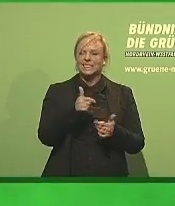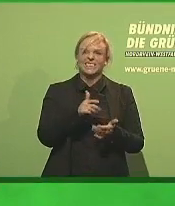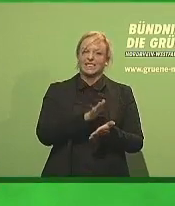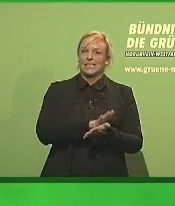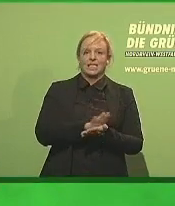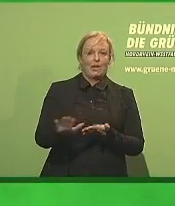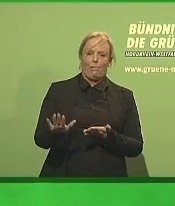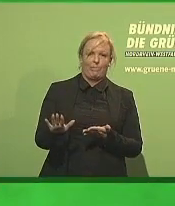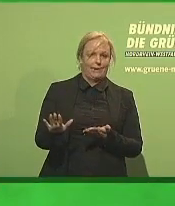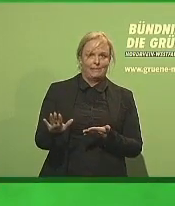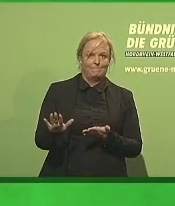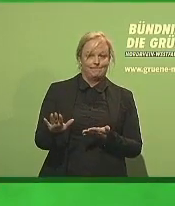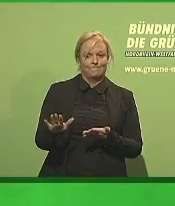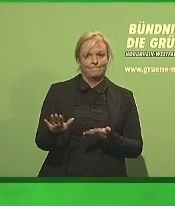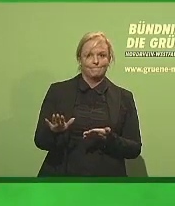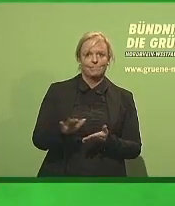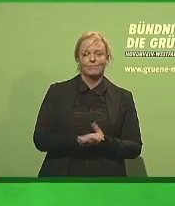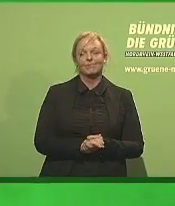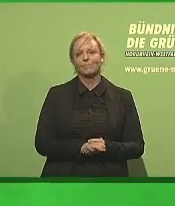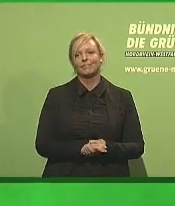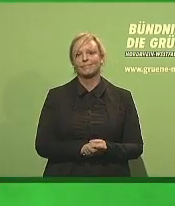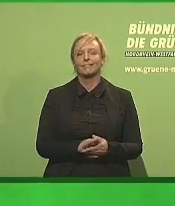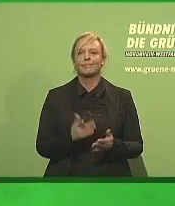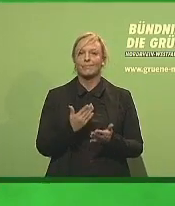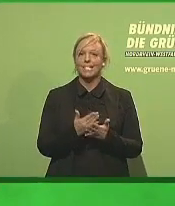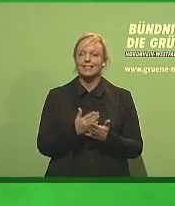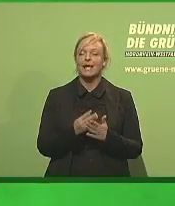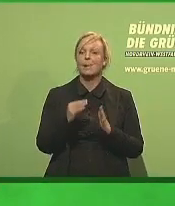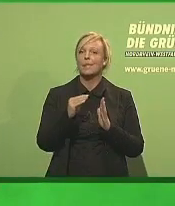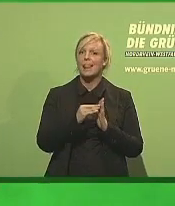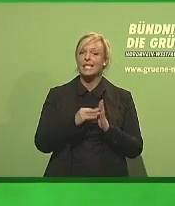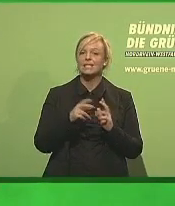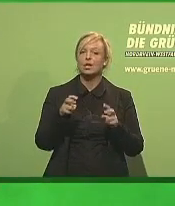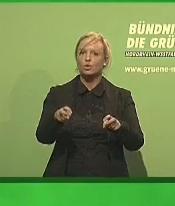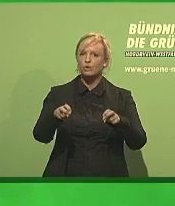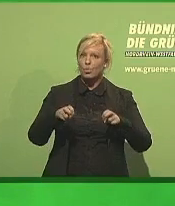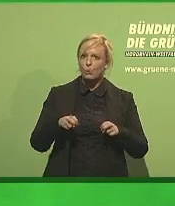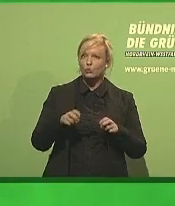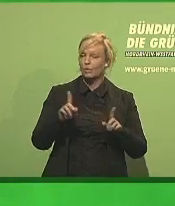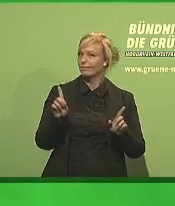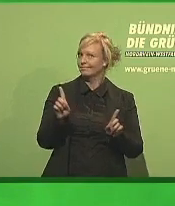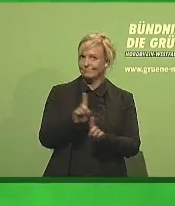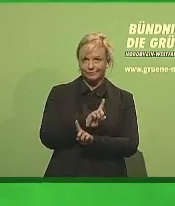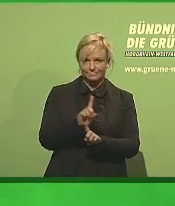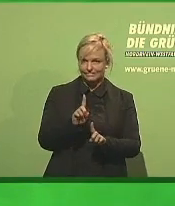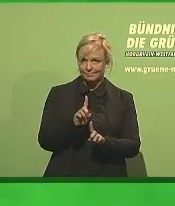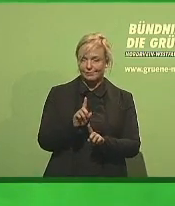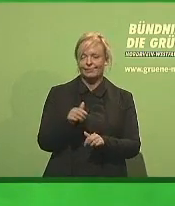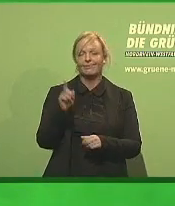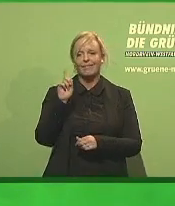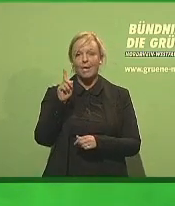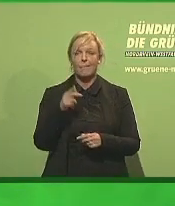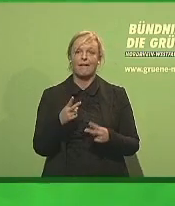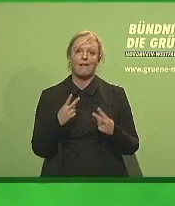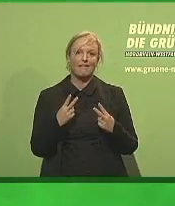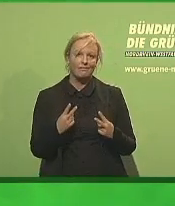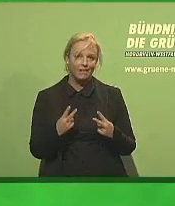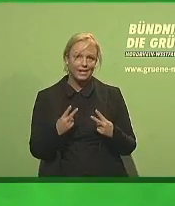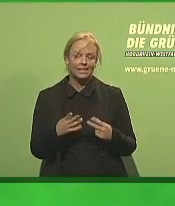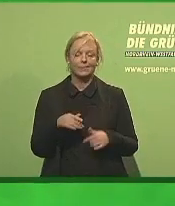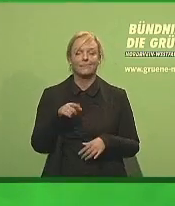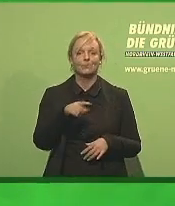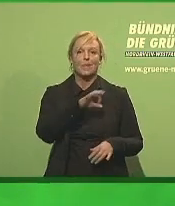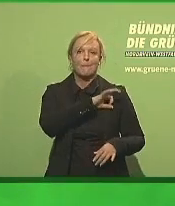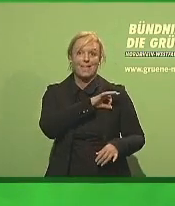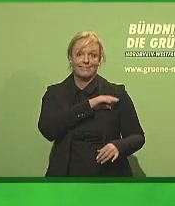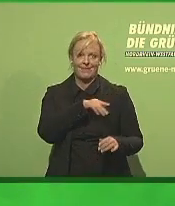war. Deswegen werden keine Listen mehr zurückgezogen etc. Aber es ist ganz klar in der Kommentierung zum